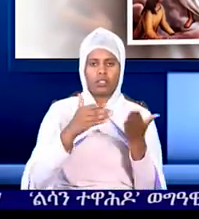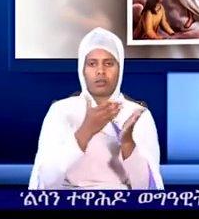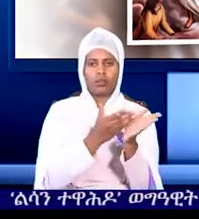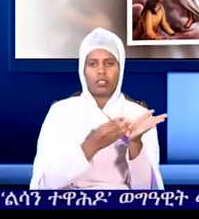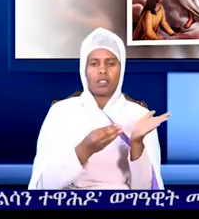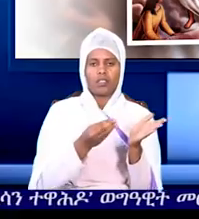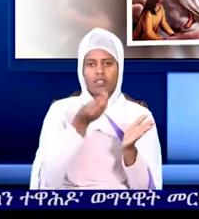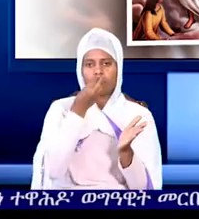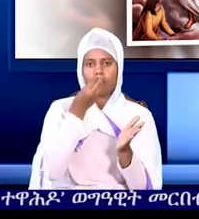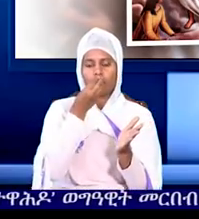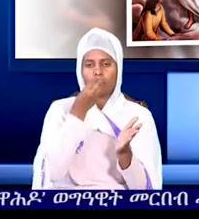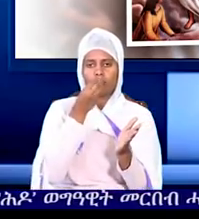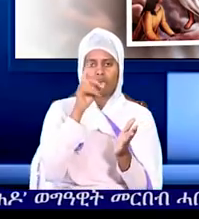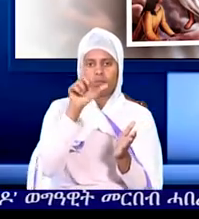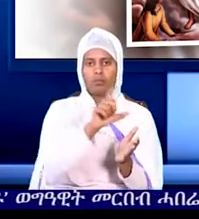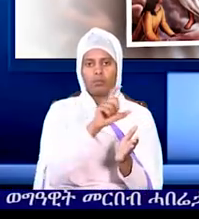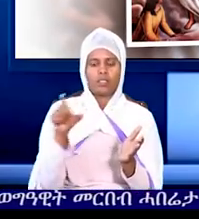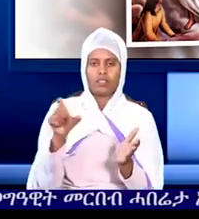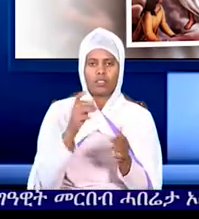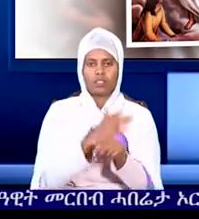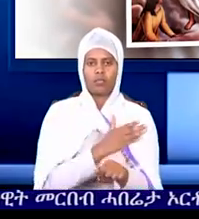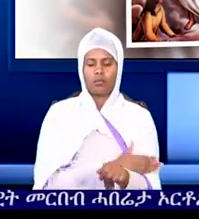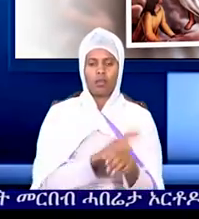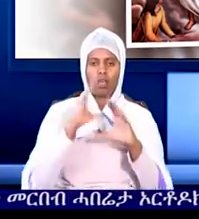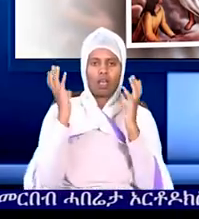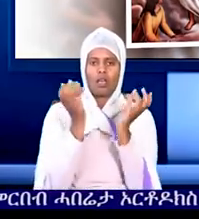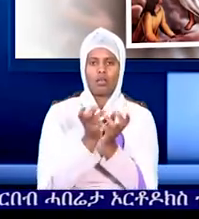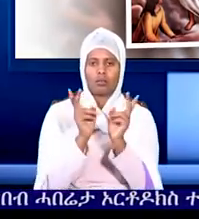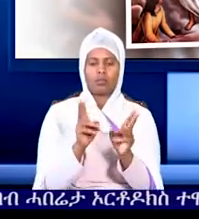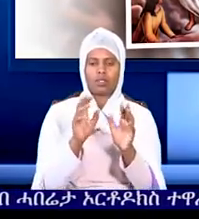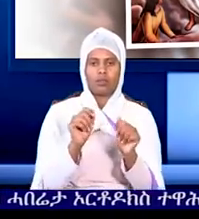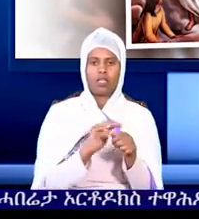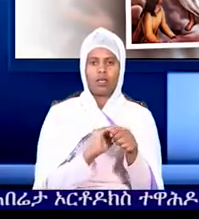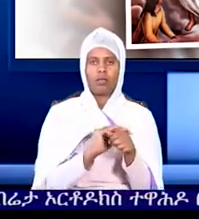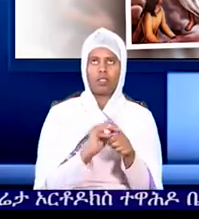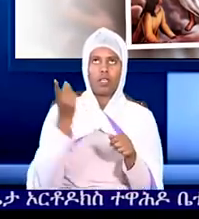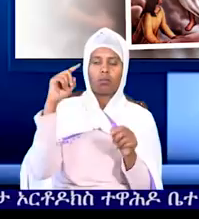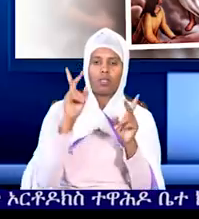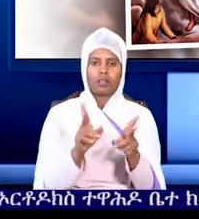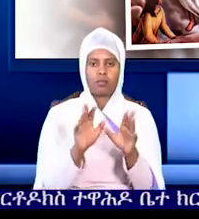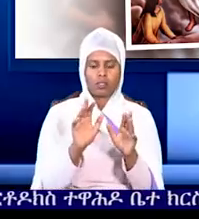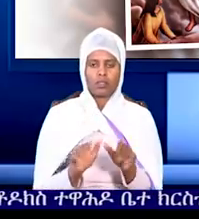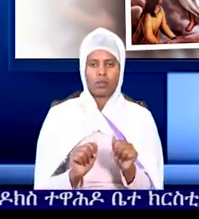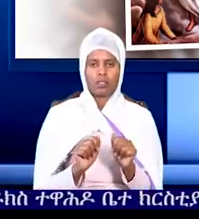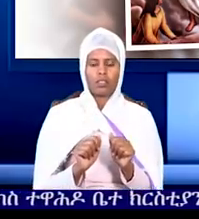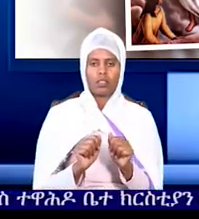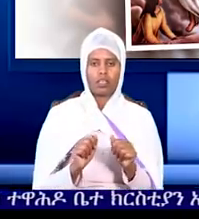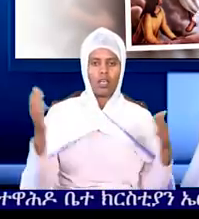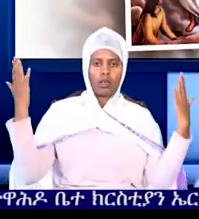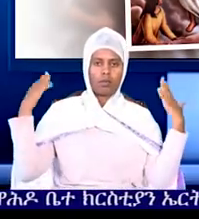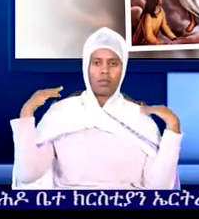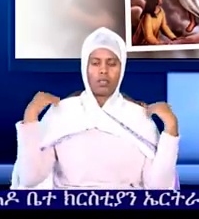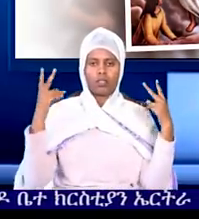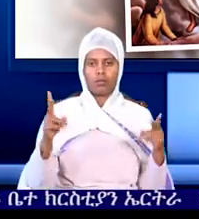በየን ያተሰቂላ ንመላይት ዝሃቦም መስቀል ቅድሚ ዓለም ከም ዝነበረ ኣብ ሕልና ኣምላኽ ከም ዝነበረ ኣብ